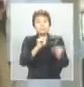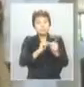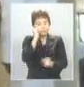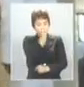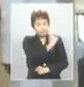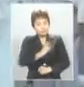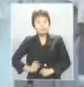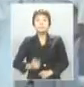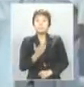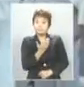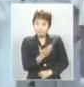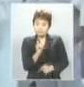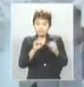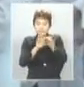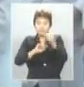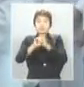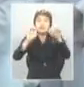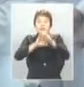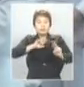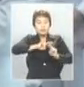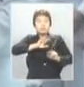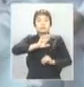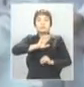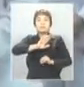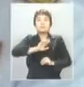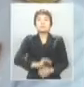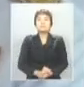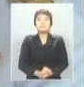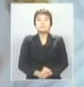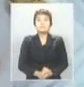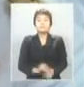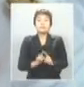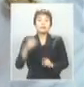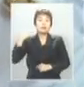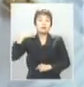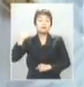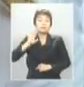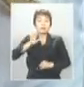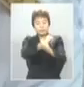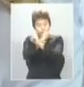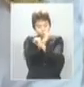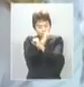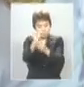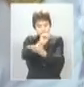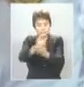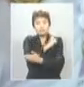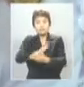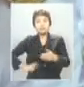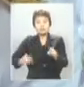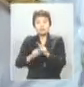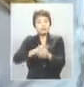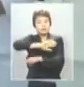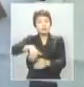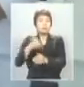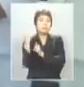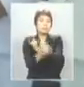าอยู่หัวที่หอประชุมเหล่ากาชาดจังหวัดเช่นเดียวกับอาสาสมัครปกป้องสถาบันทั้งจังหวัดที่มารวมตัวกัน